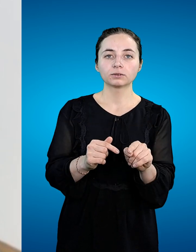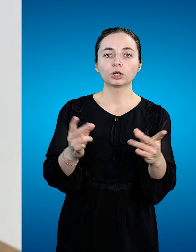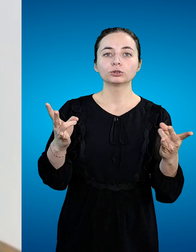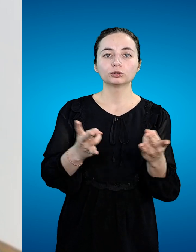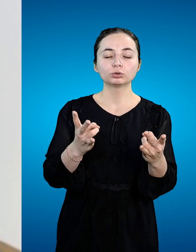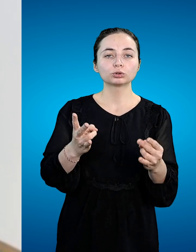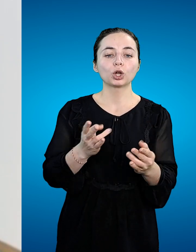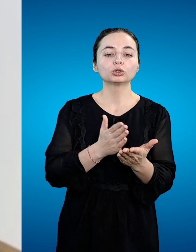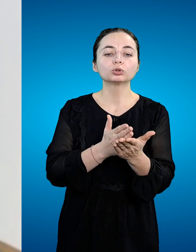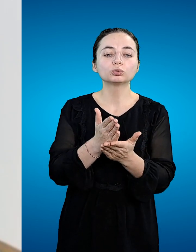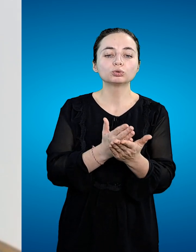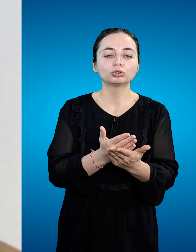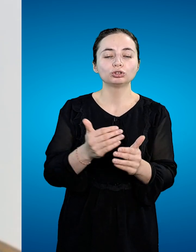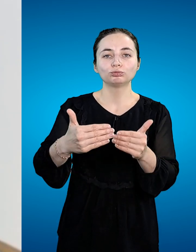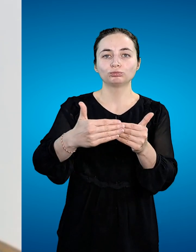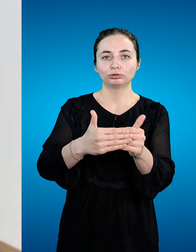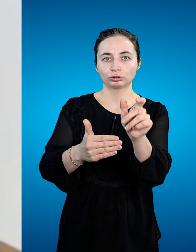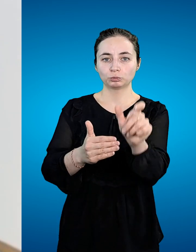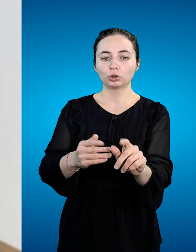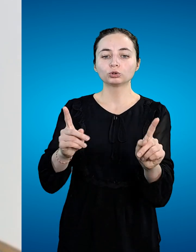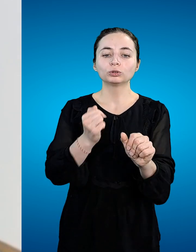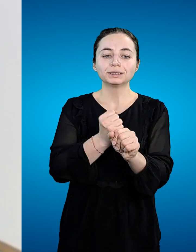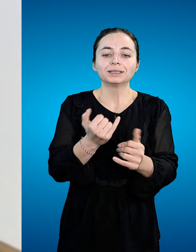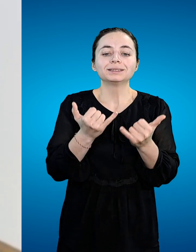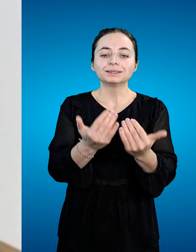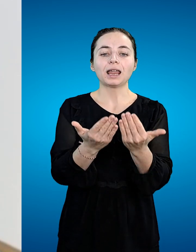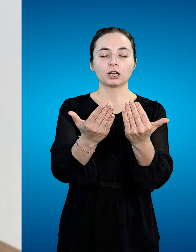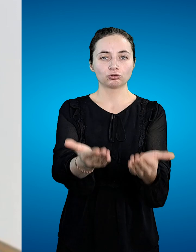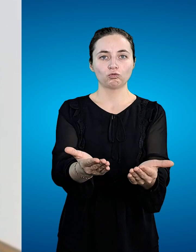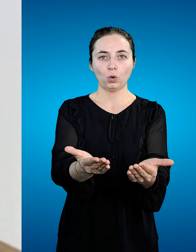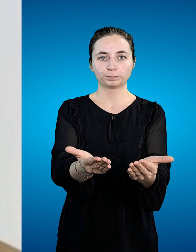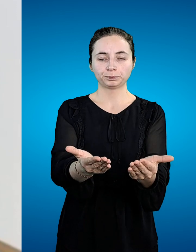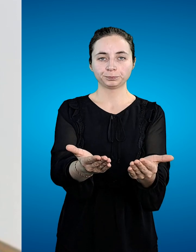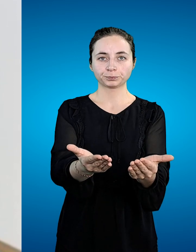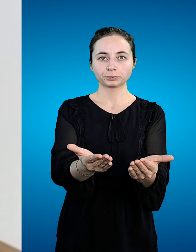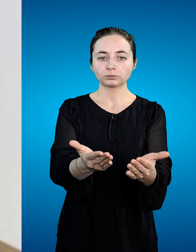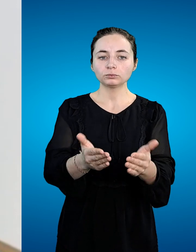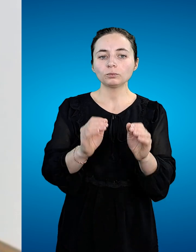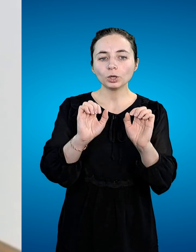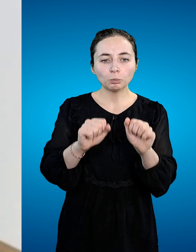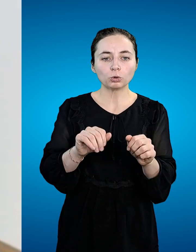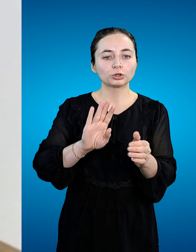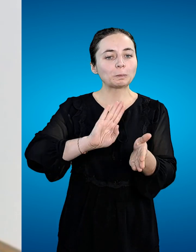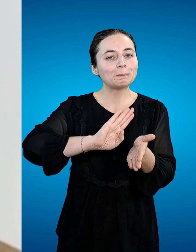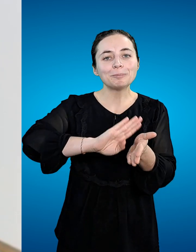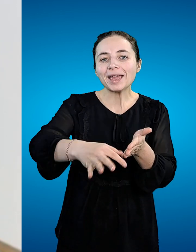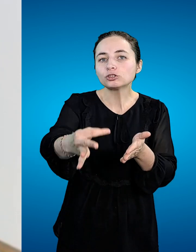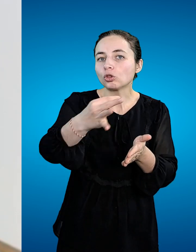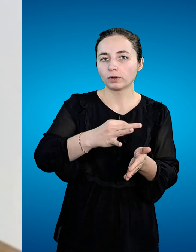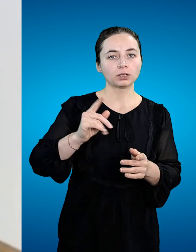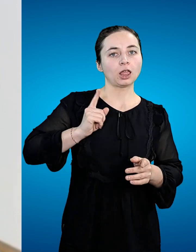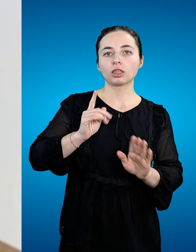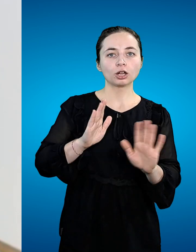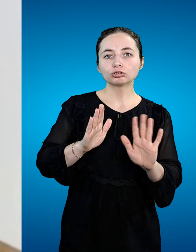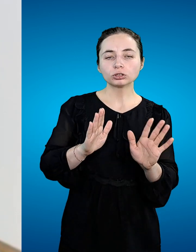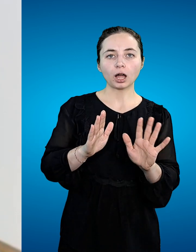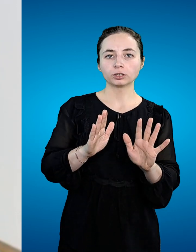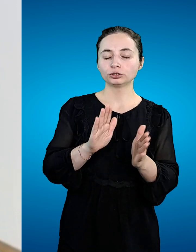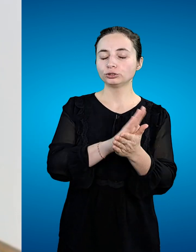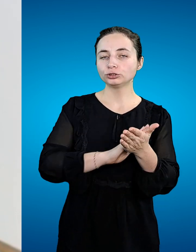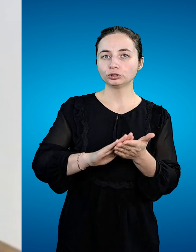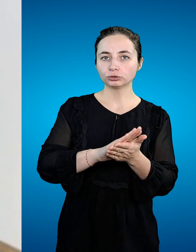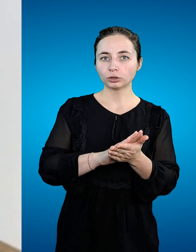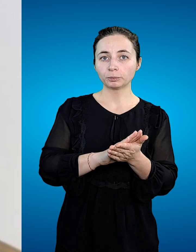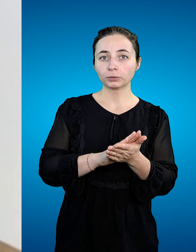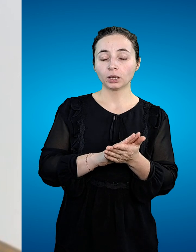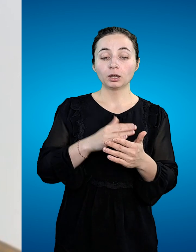этого нужно служить близкому человеку, что-то делать для него, может, даже безответно, не ждать,